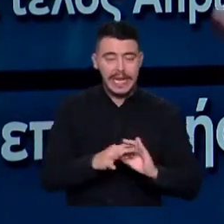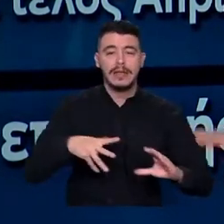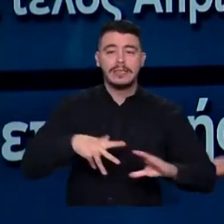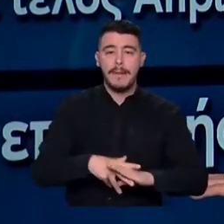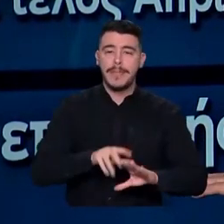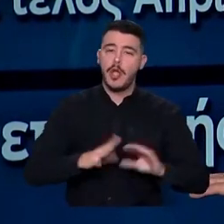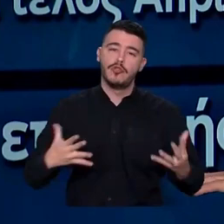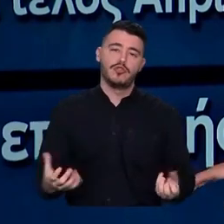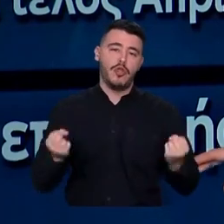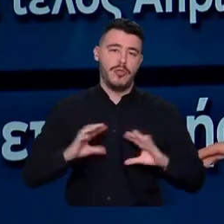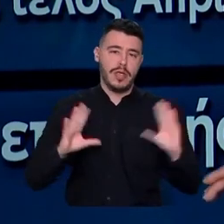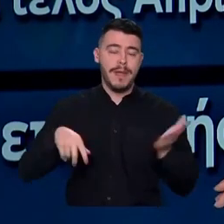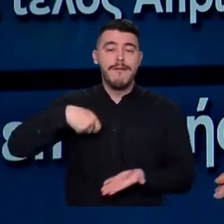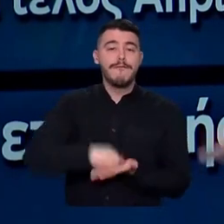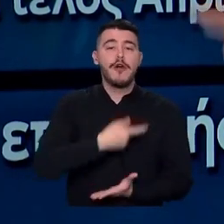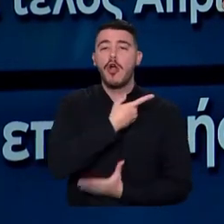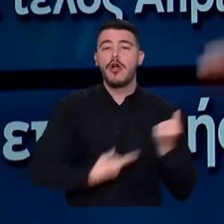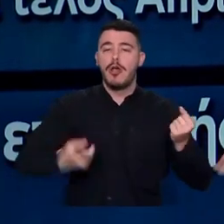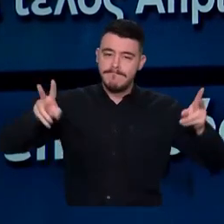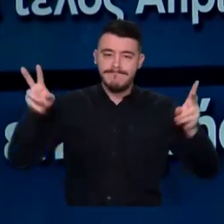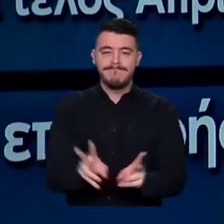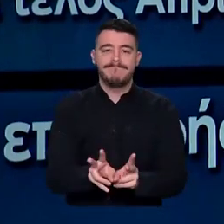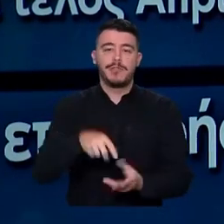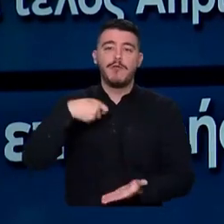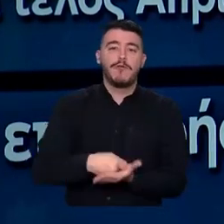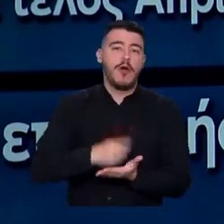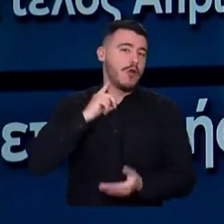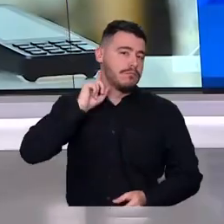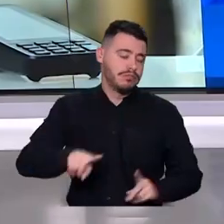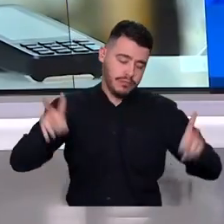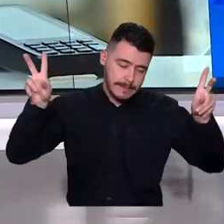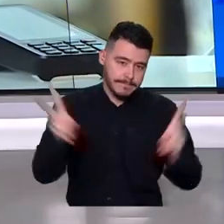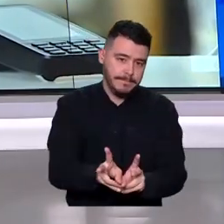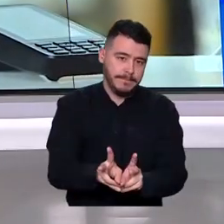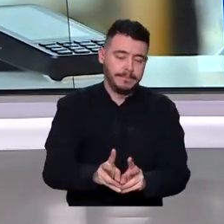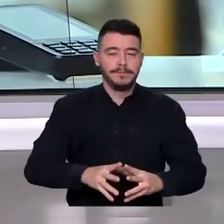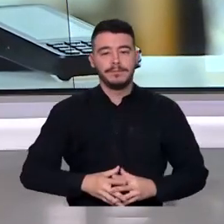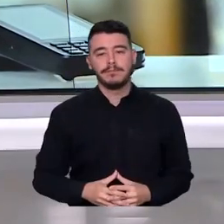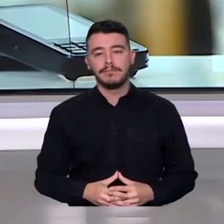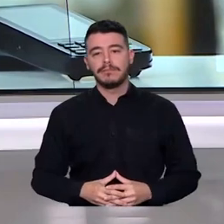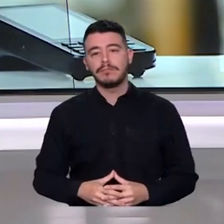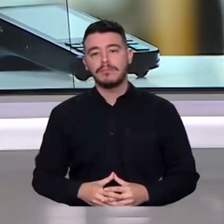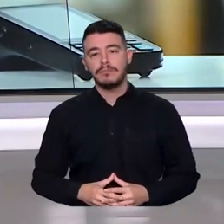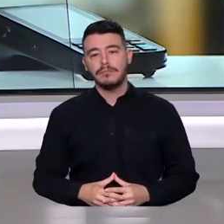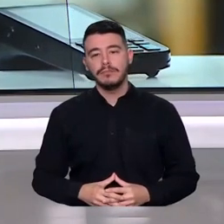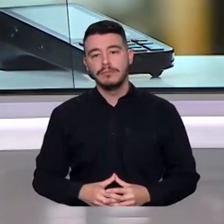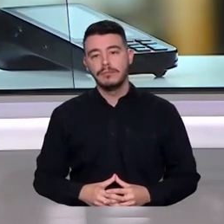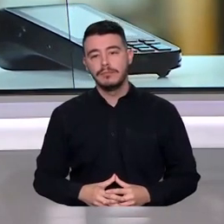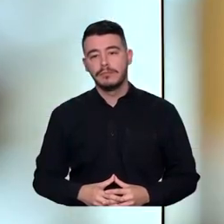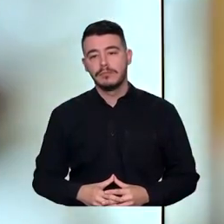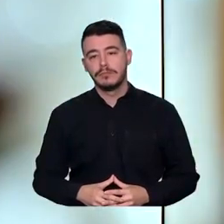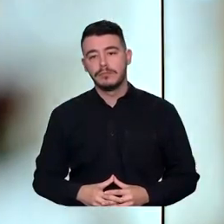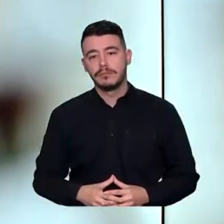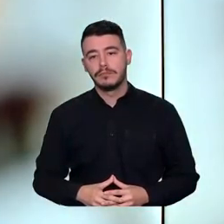συναλλαγές με κάρτες από τα μετρητά μιλάμε για μεγάλο βήμα σημείωση απαραίτητη όλο αυτό